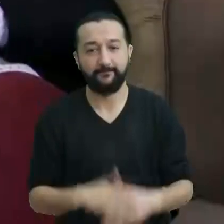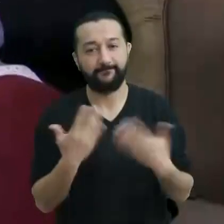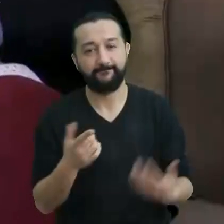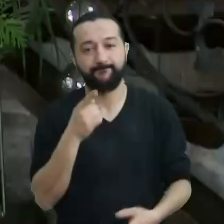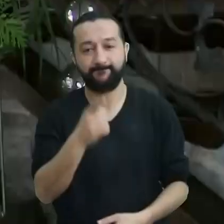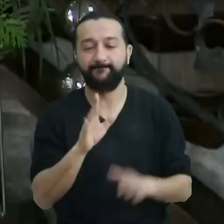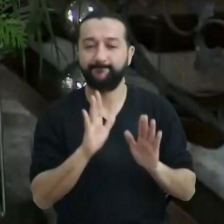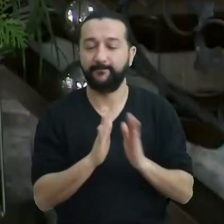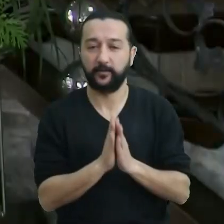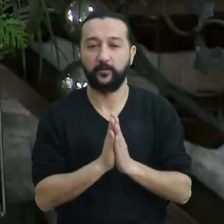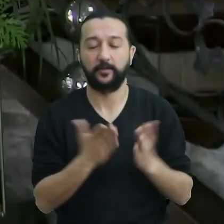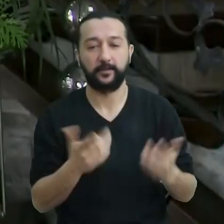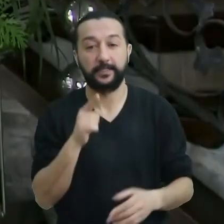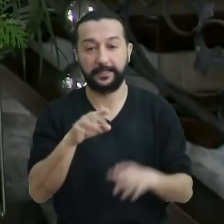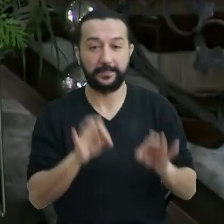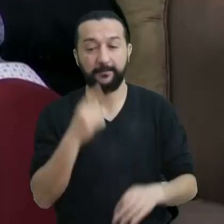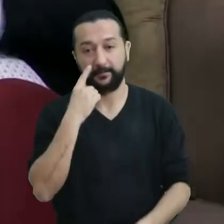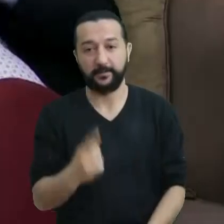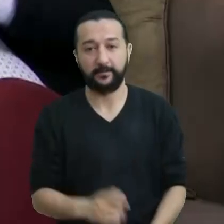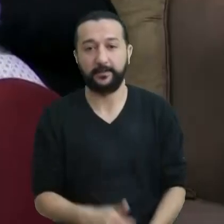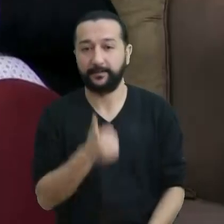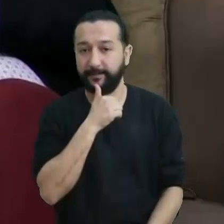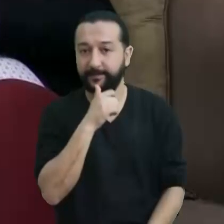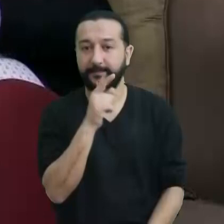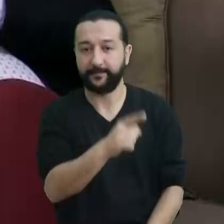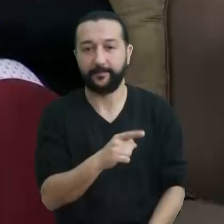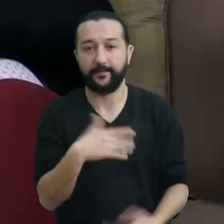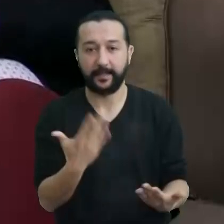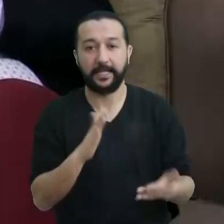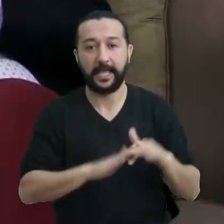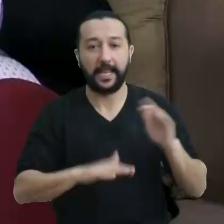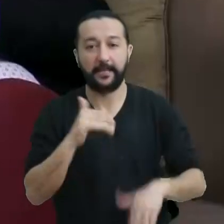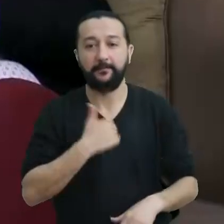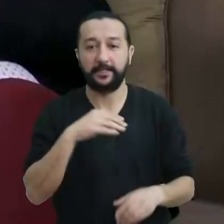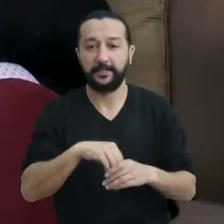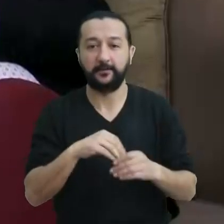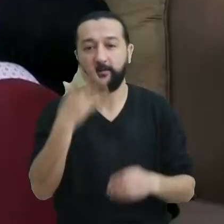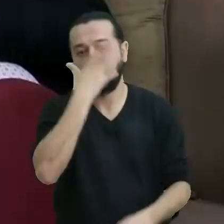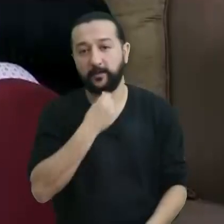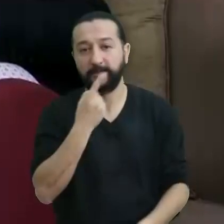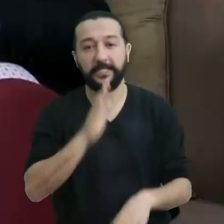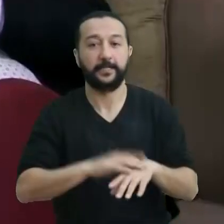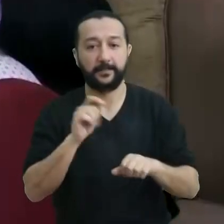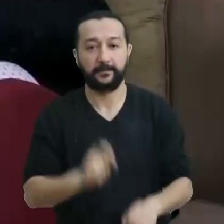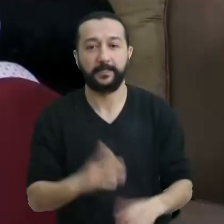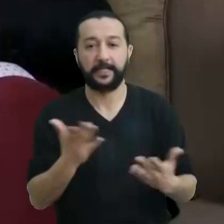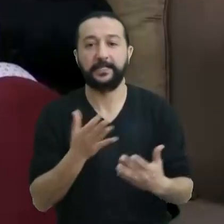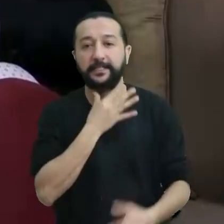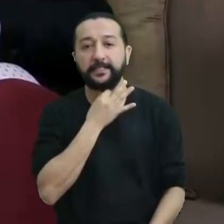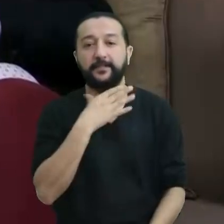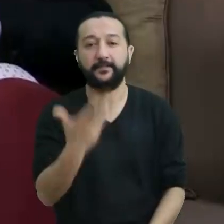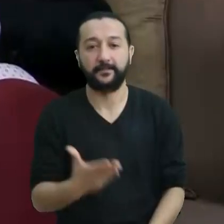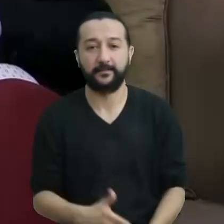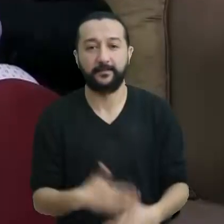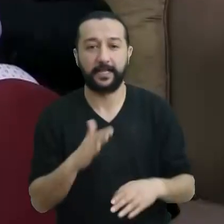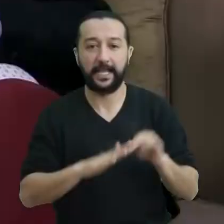Hayatım size bir soru. Ay sorsam. Şimdi bak, babam elleriyle bizim için çok güzel bir şey yapsa nasıl teşekkür